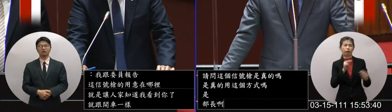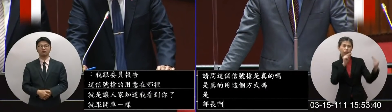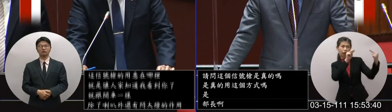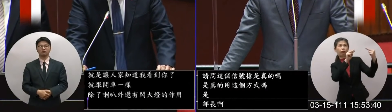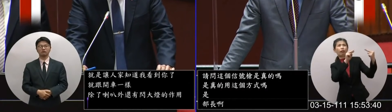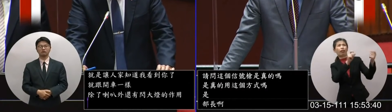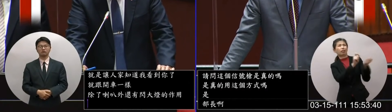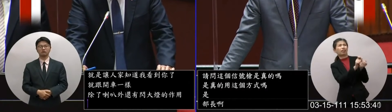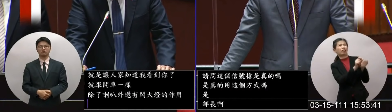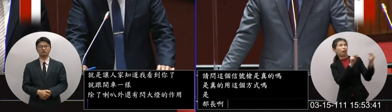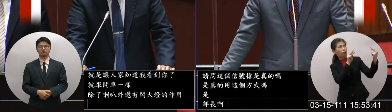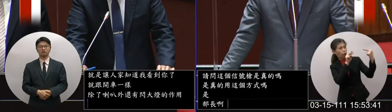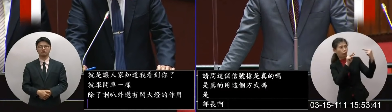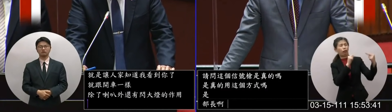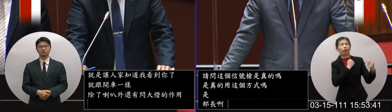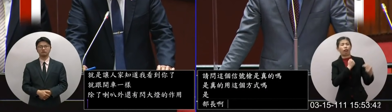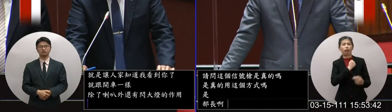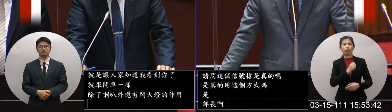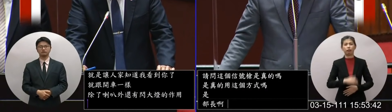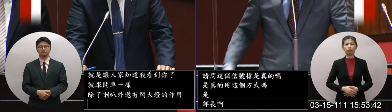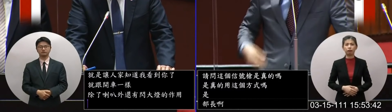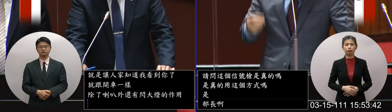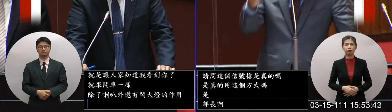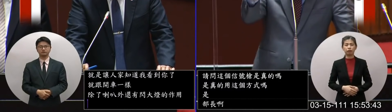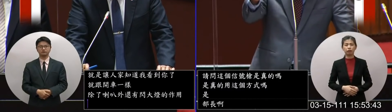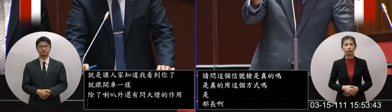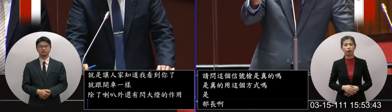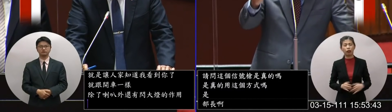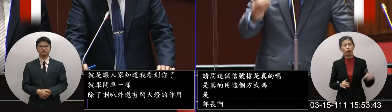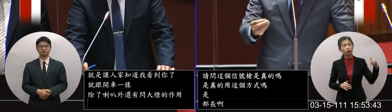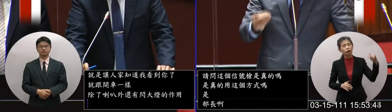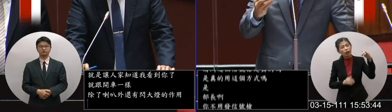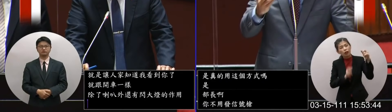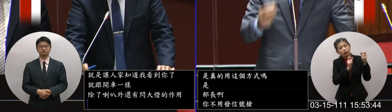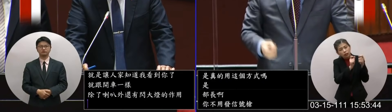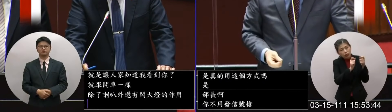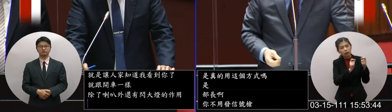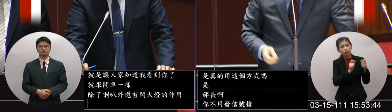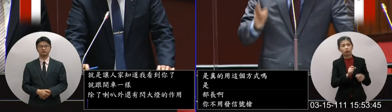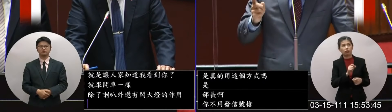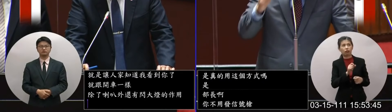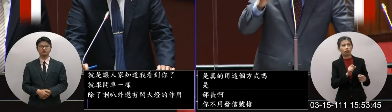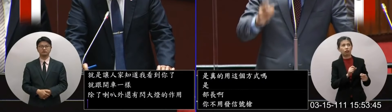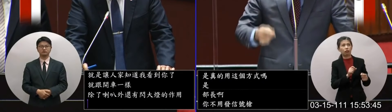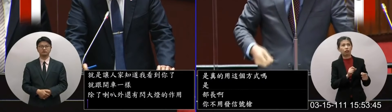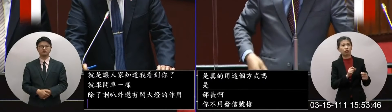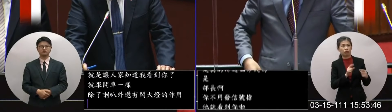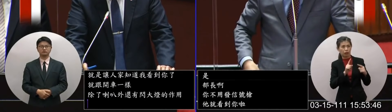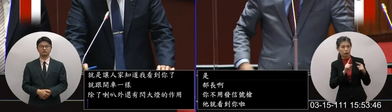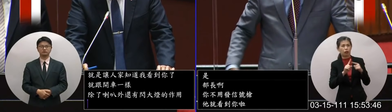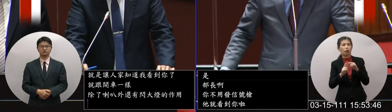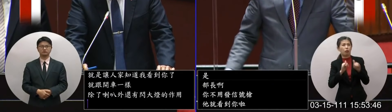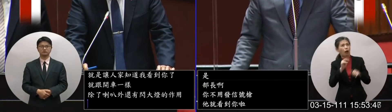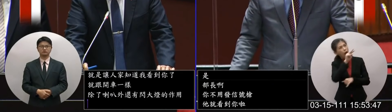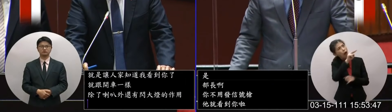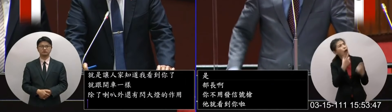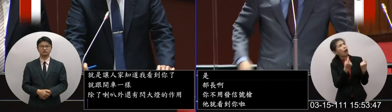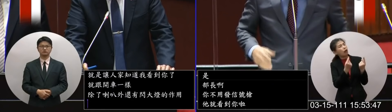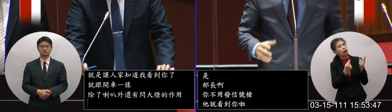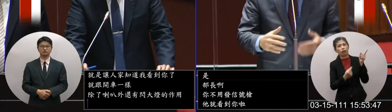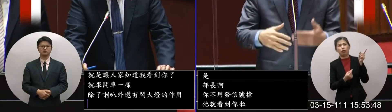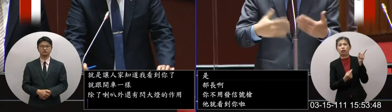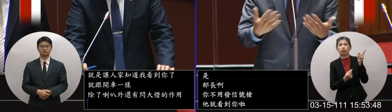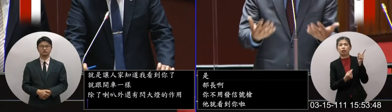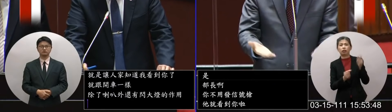么近嘛，对不对？而且他飞那么近，你不用讲说你看到他，人民都看得到，民间都看得